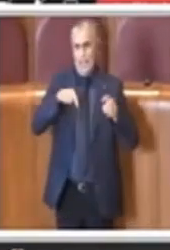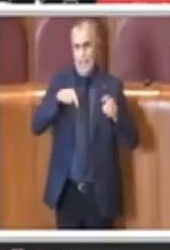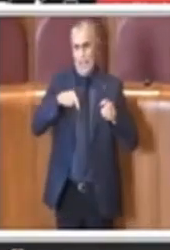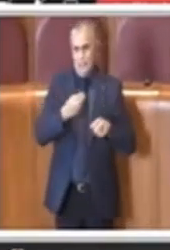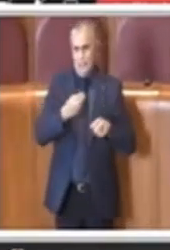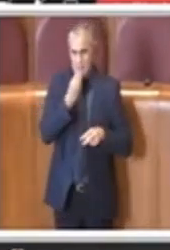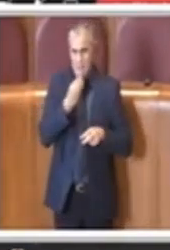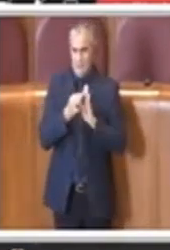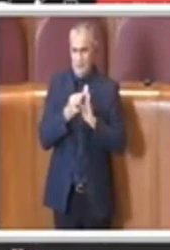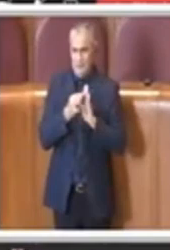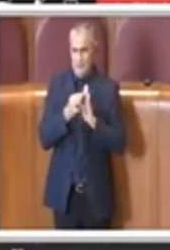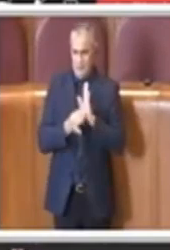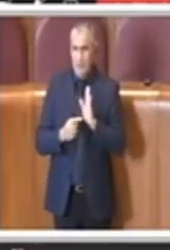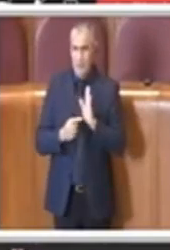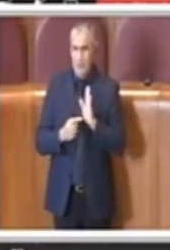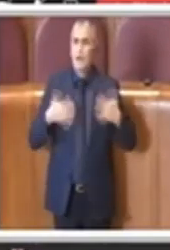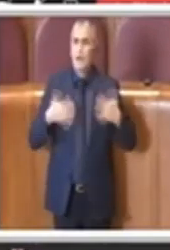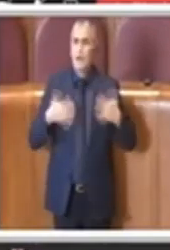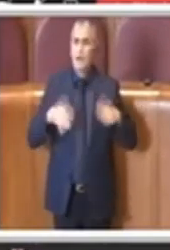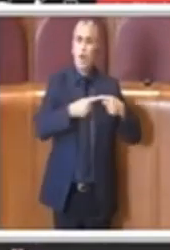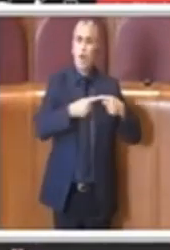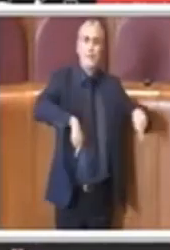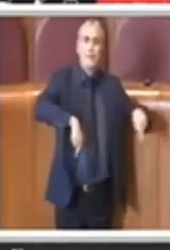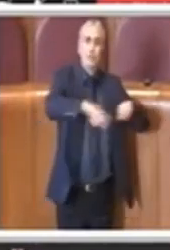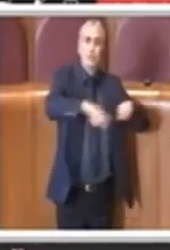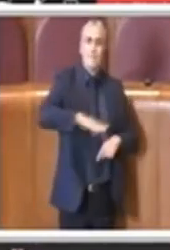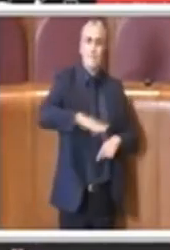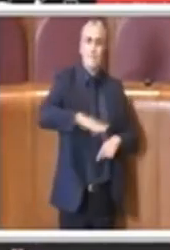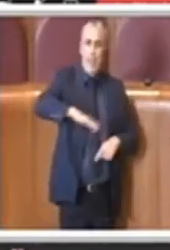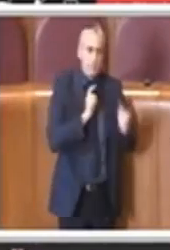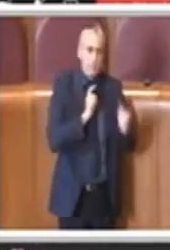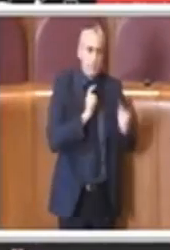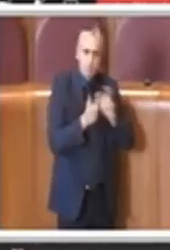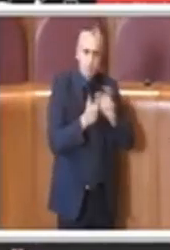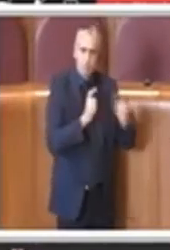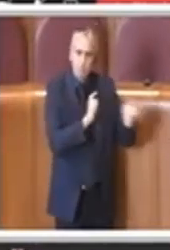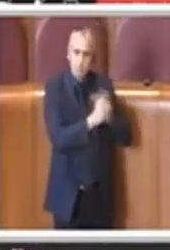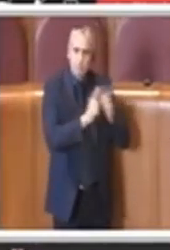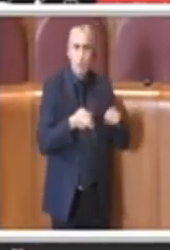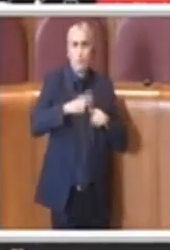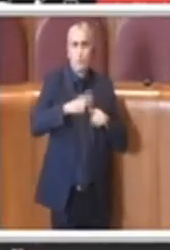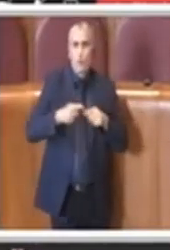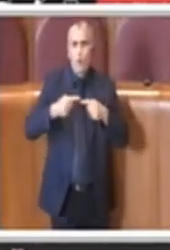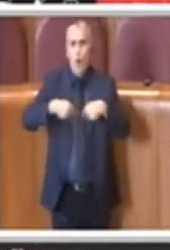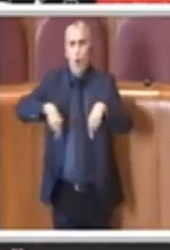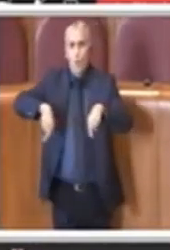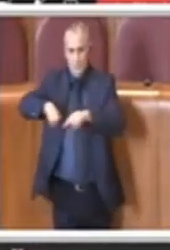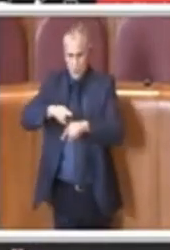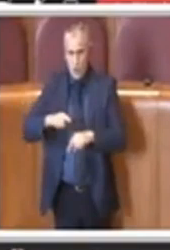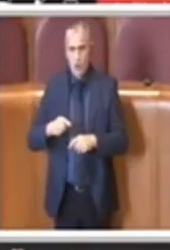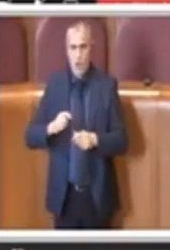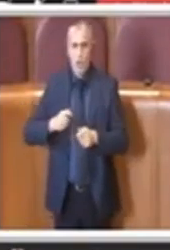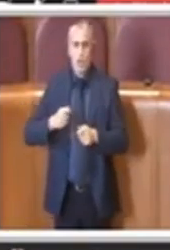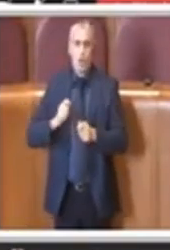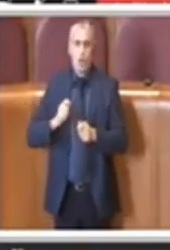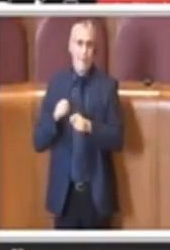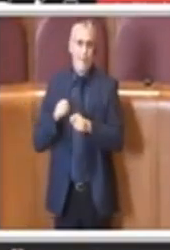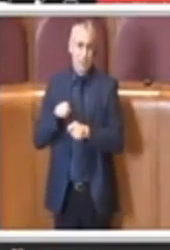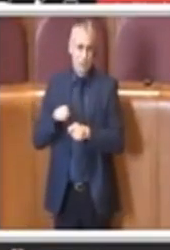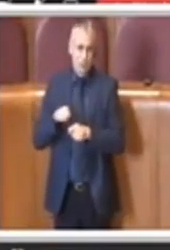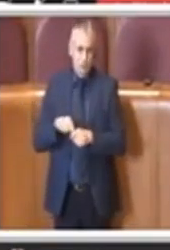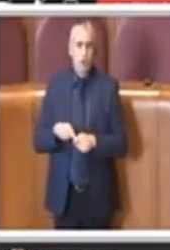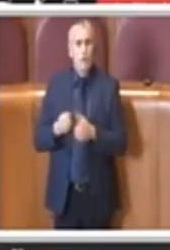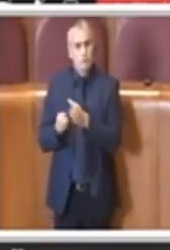abbiamo sviscerato in Commissione Ambiente insieme al Presidente della Commissione Commercio. Abbiamo partorito un